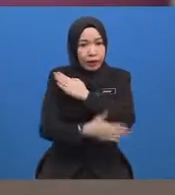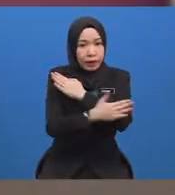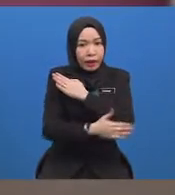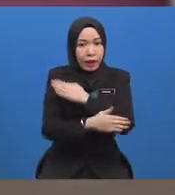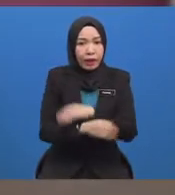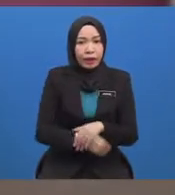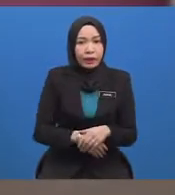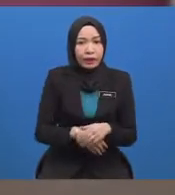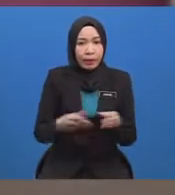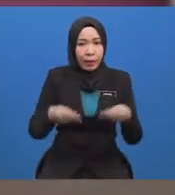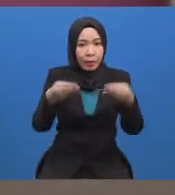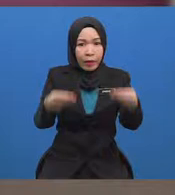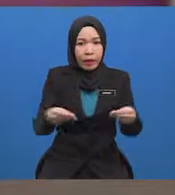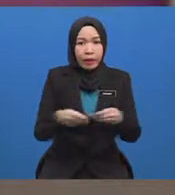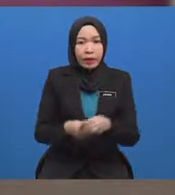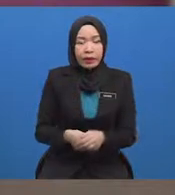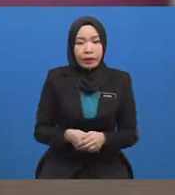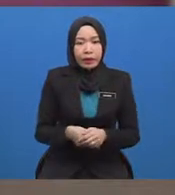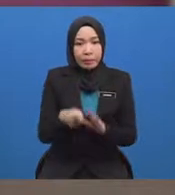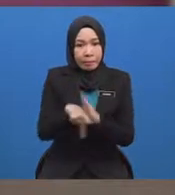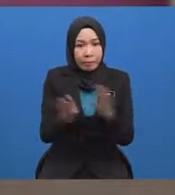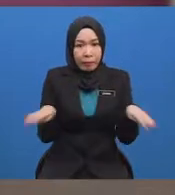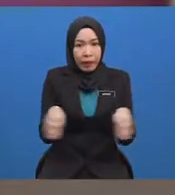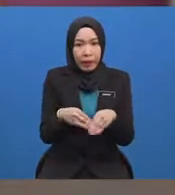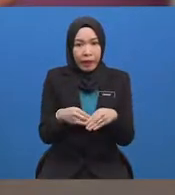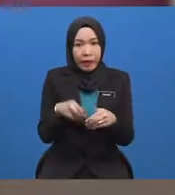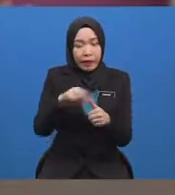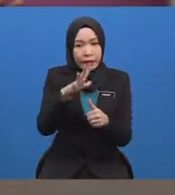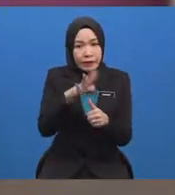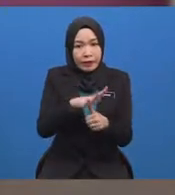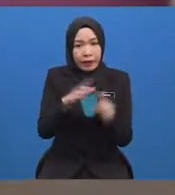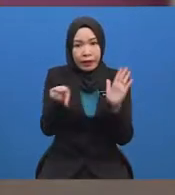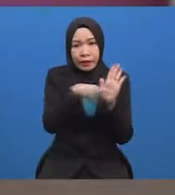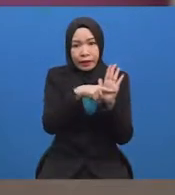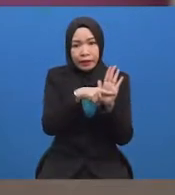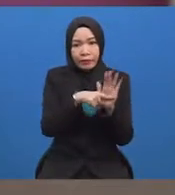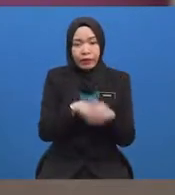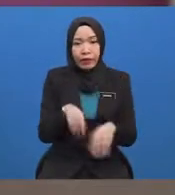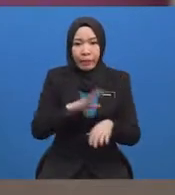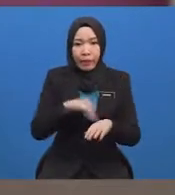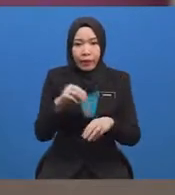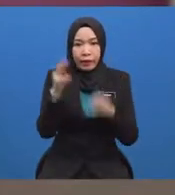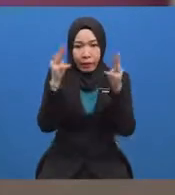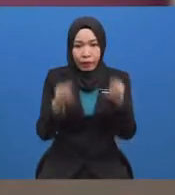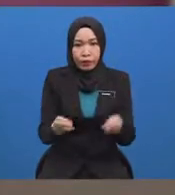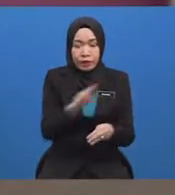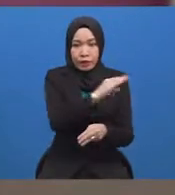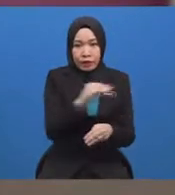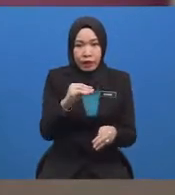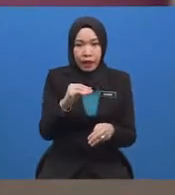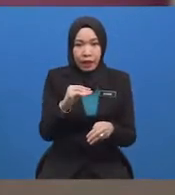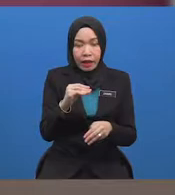memberi pelbagai impak negatif terhadap manusia dan alam sekitar